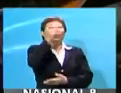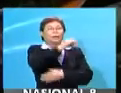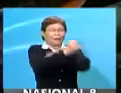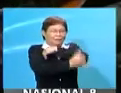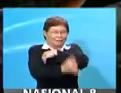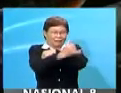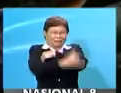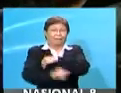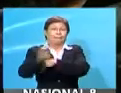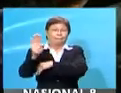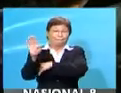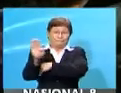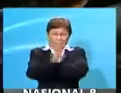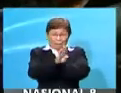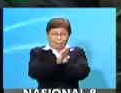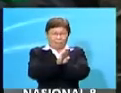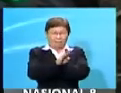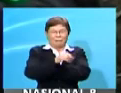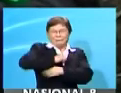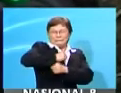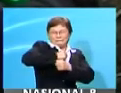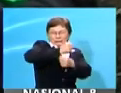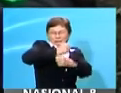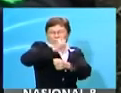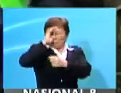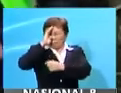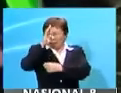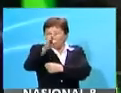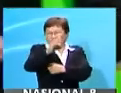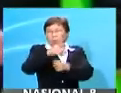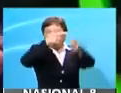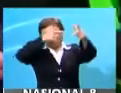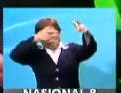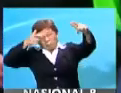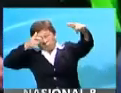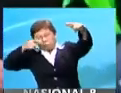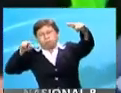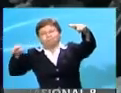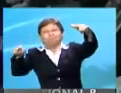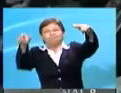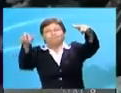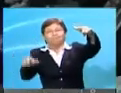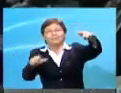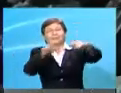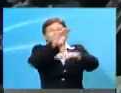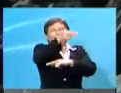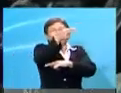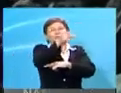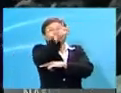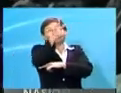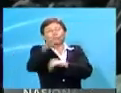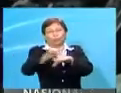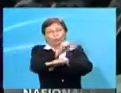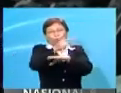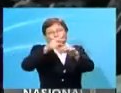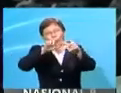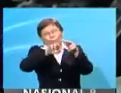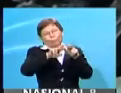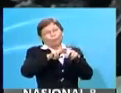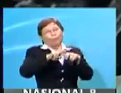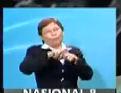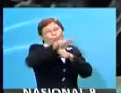negara-negara Barat menuduh pemberontak di timur ukrain menembak jatuh pesawat MH17 dengan menggunakan peluru berpandu